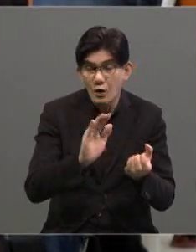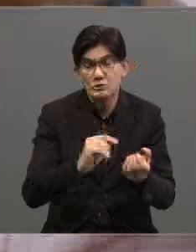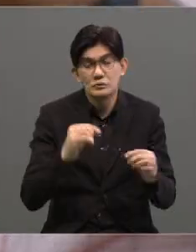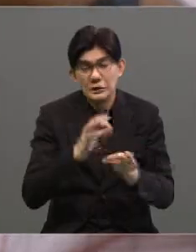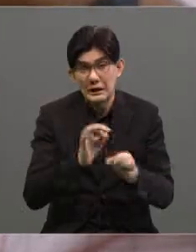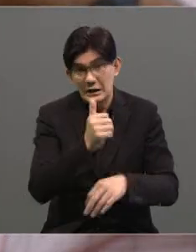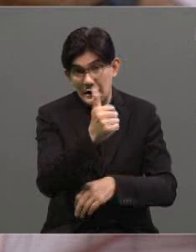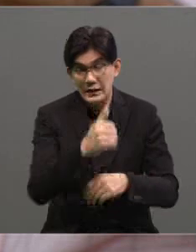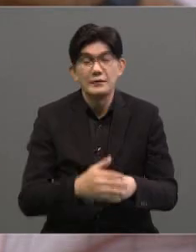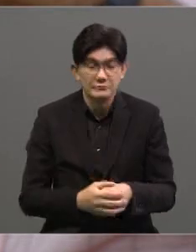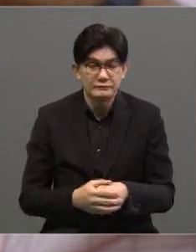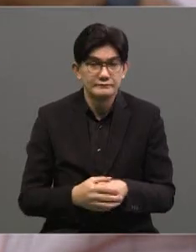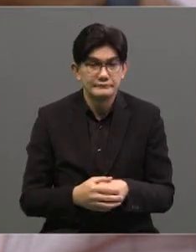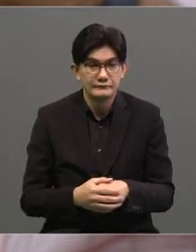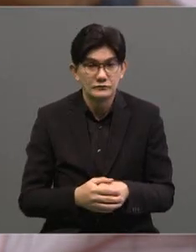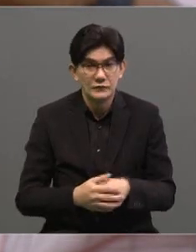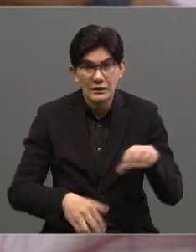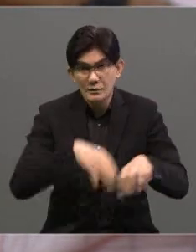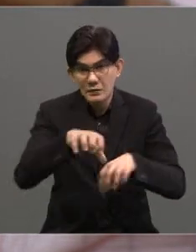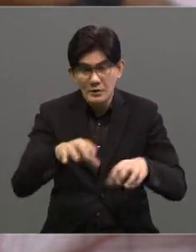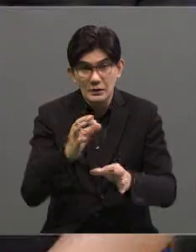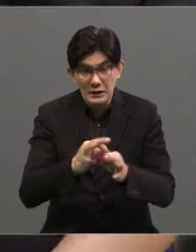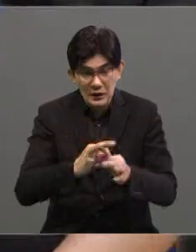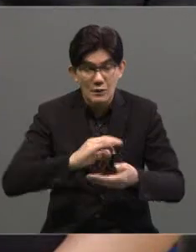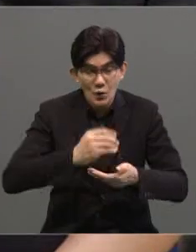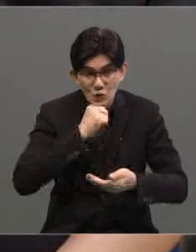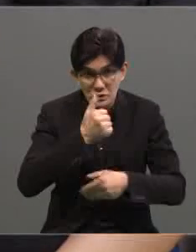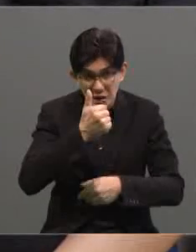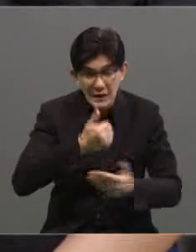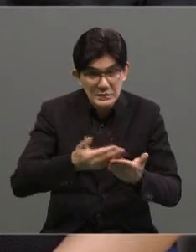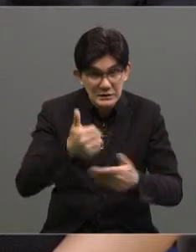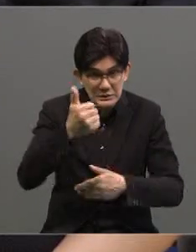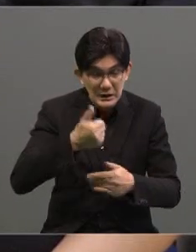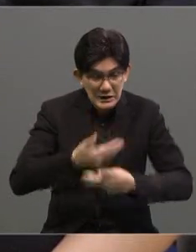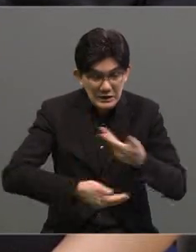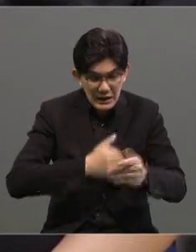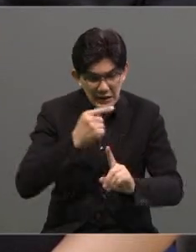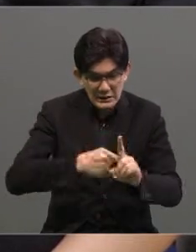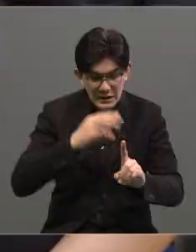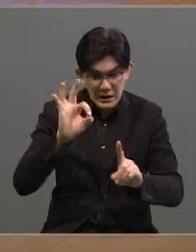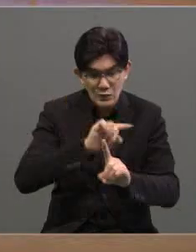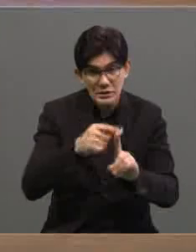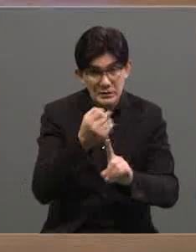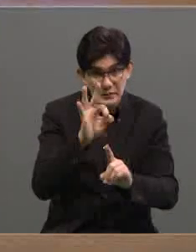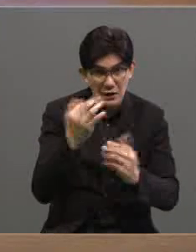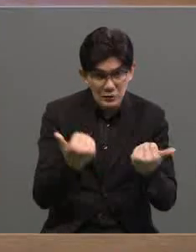Allgen และทอสทุกสาขาทั่วประเทศด้วยทั้งนี้ยอดจำหน่ายณวันที่19กันยายนที่ผ่าน